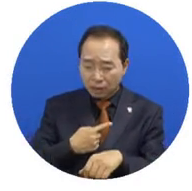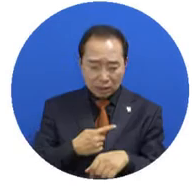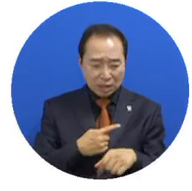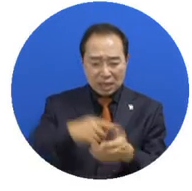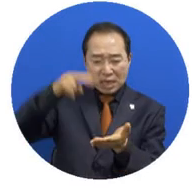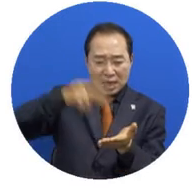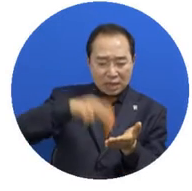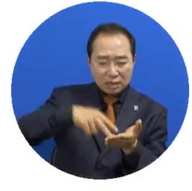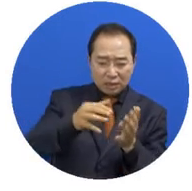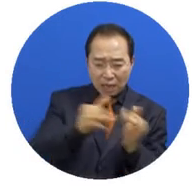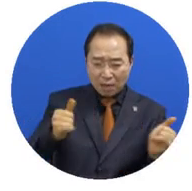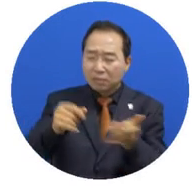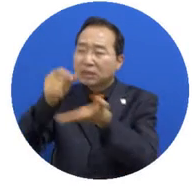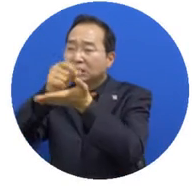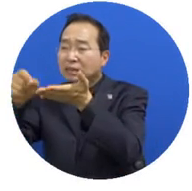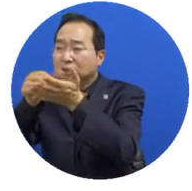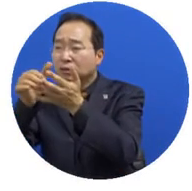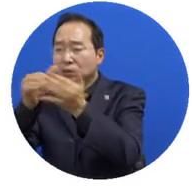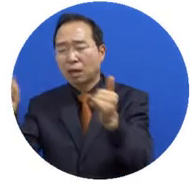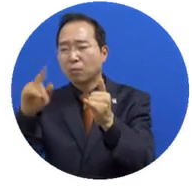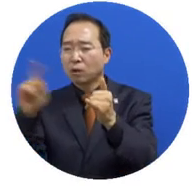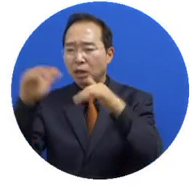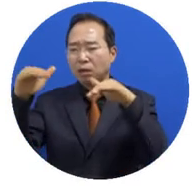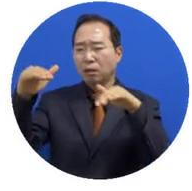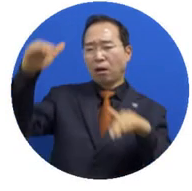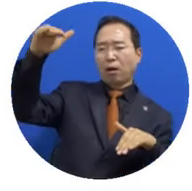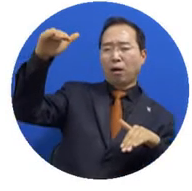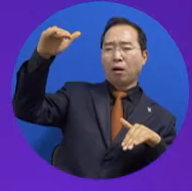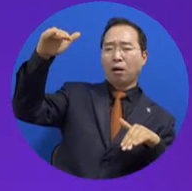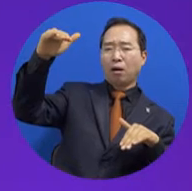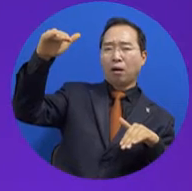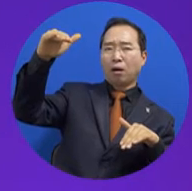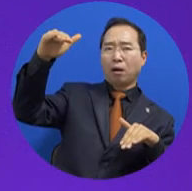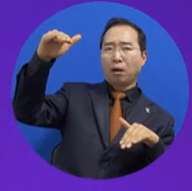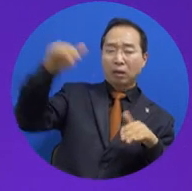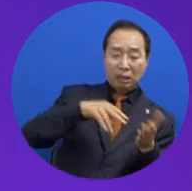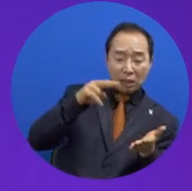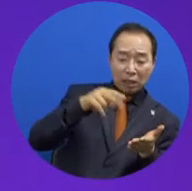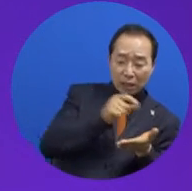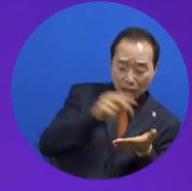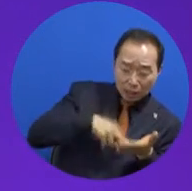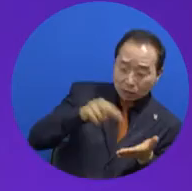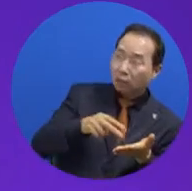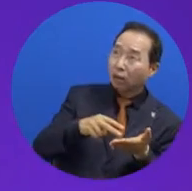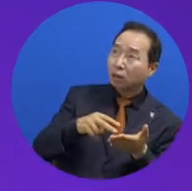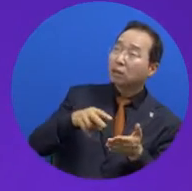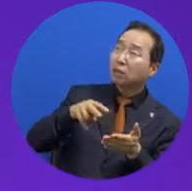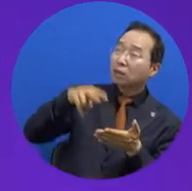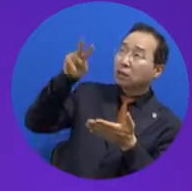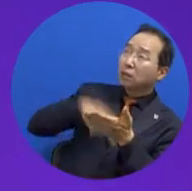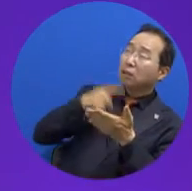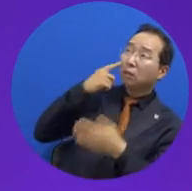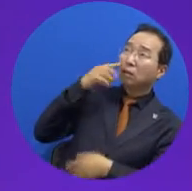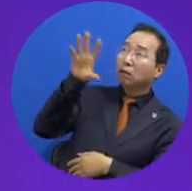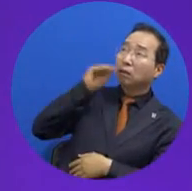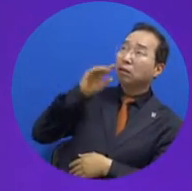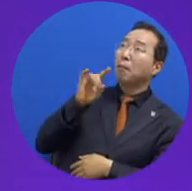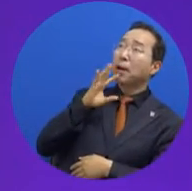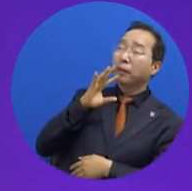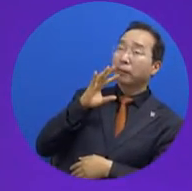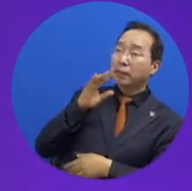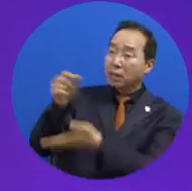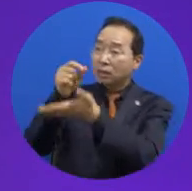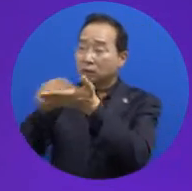자가 계급처럼 장벽에 가로막혀 있게 돼요. 읽는 사람은 계속 읽고 듣기만 하고 쓰는 사람은